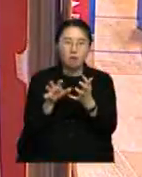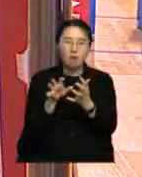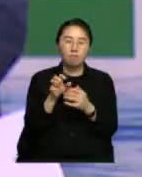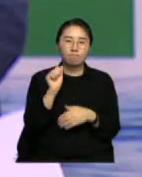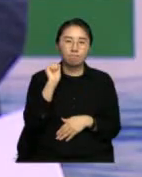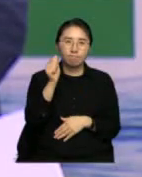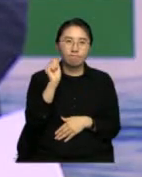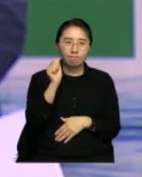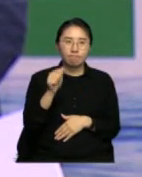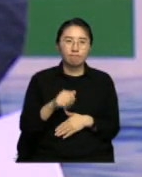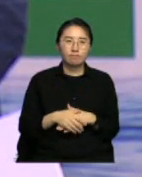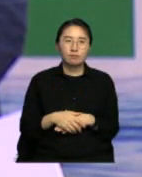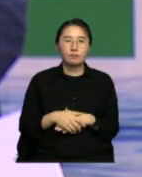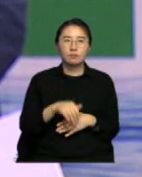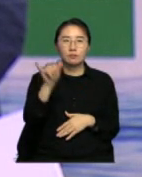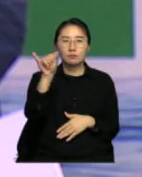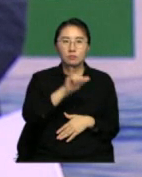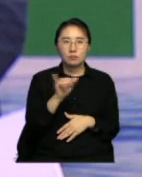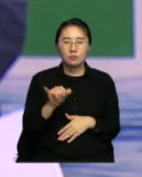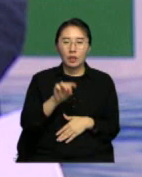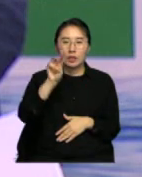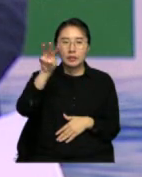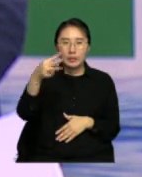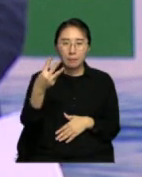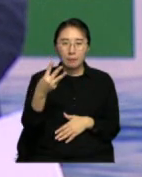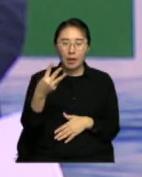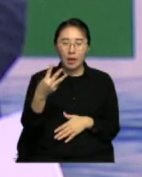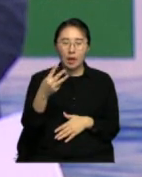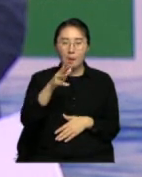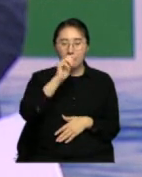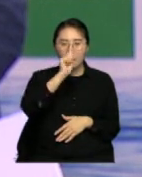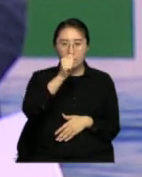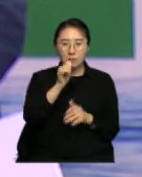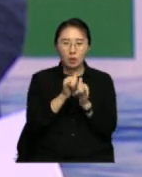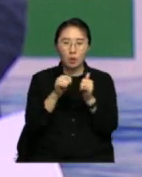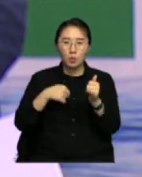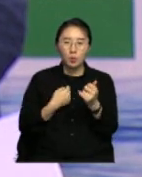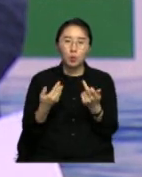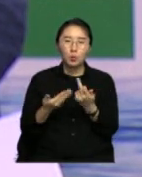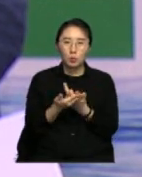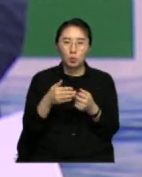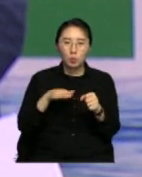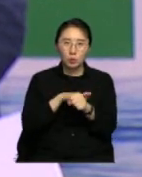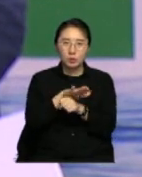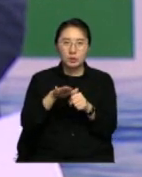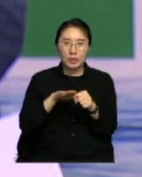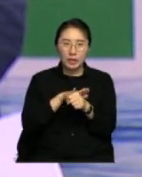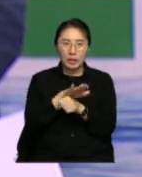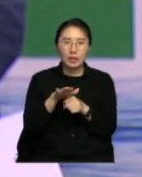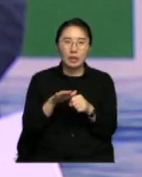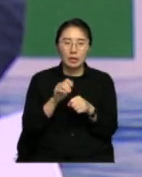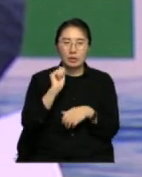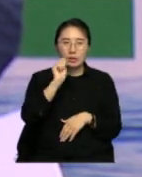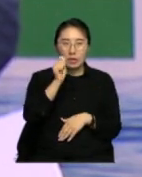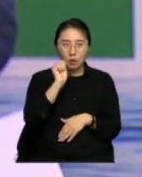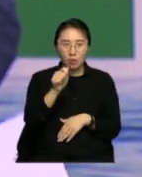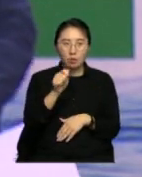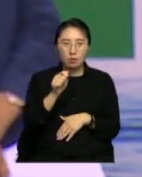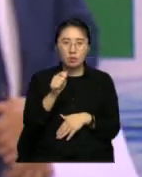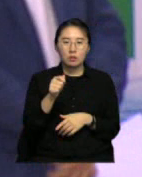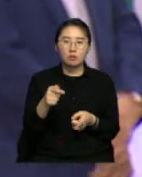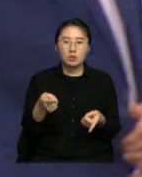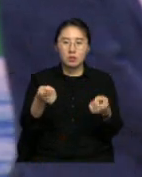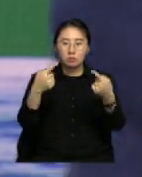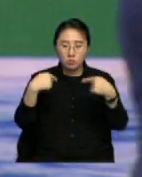치렀습니다. 전국 300만 배드민턴 도민들에게 독도 사랑 관심과 독도 연결에 대한